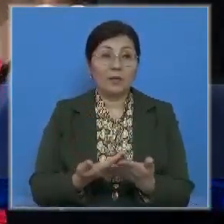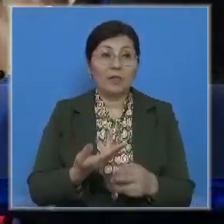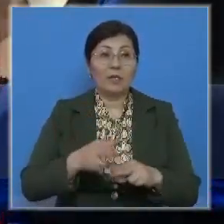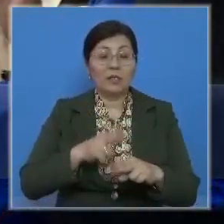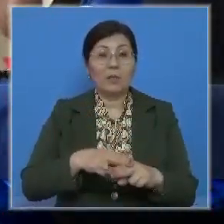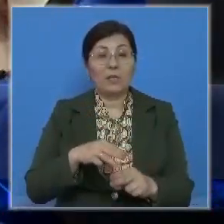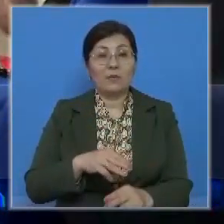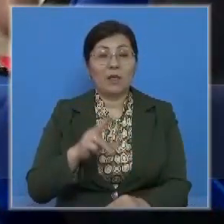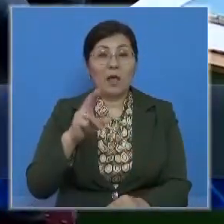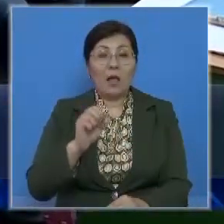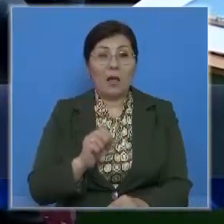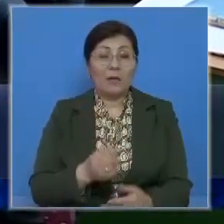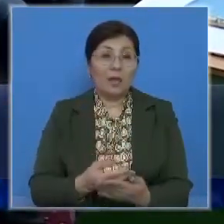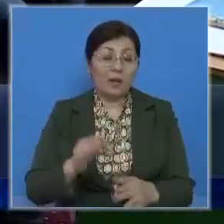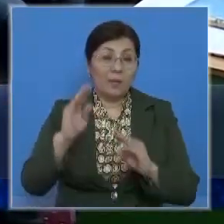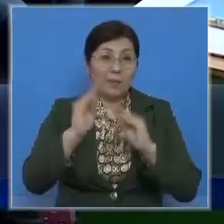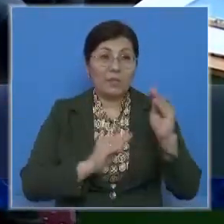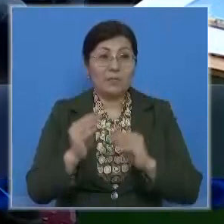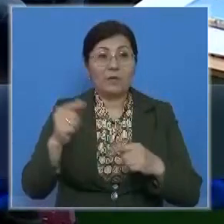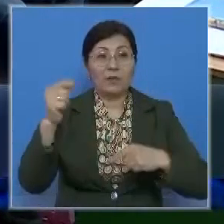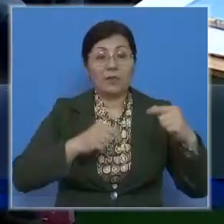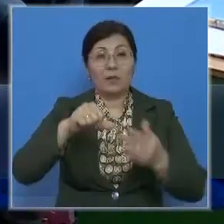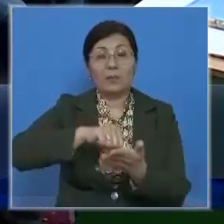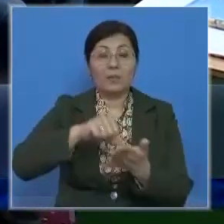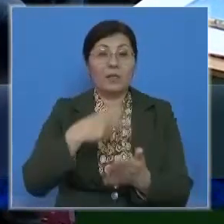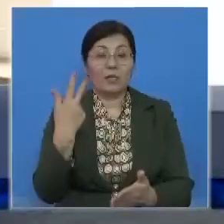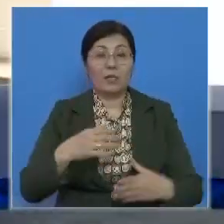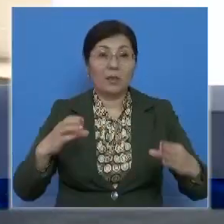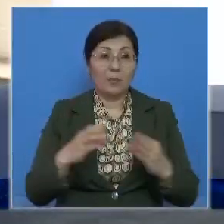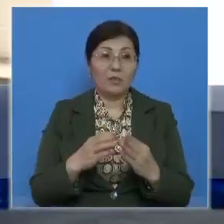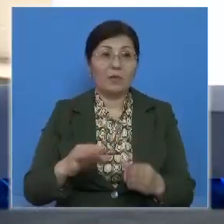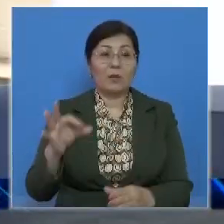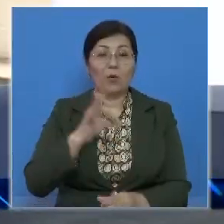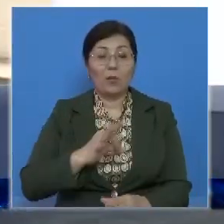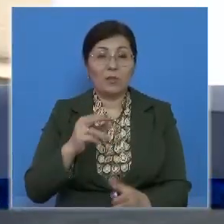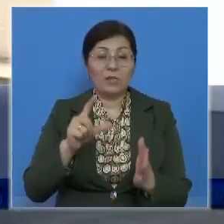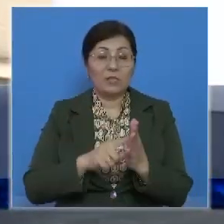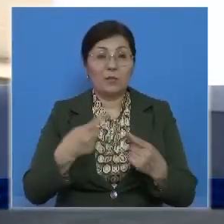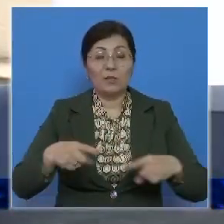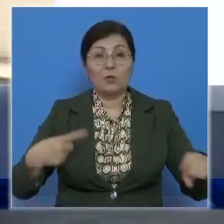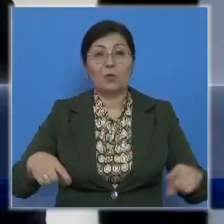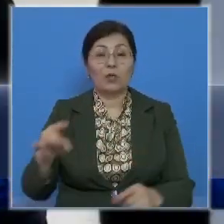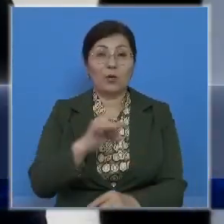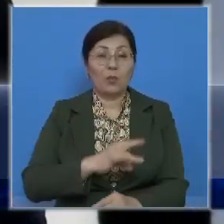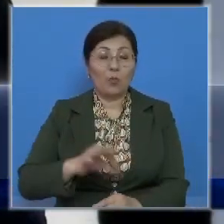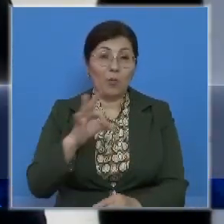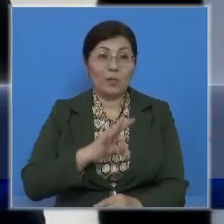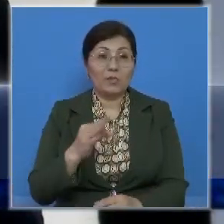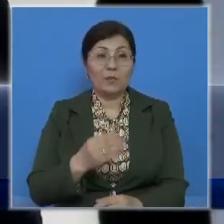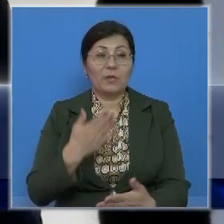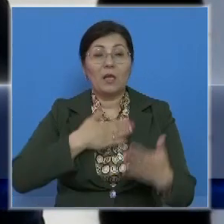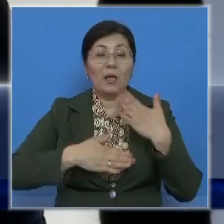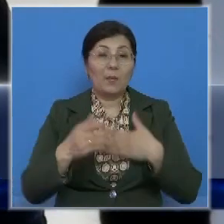Тахауи Ахтанова «Кахарлы Кундер». В фестивале приняли участие 3 коллектива из области и 7 из других регионов. Театралы радовались